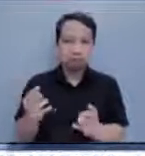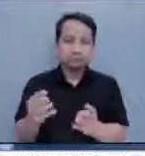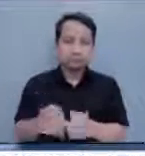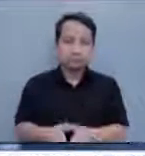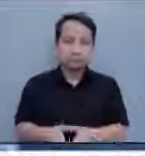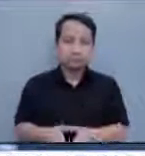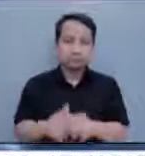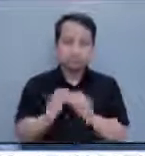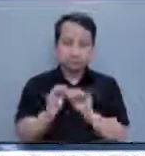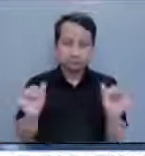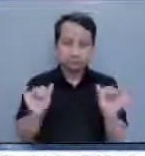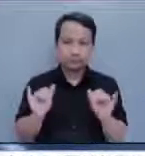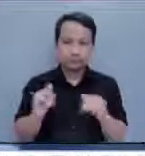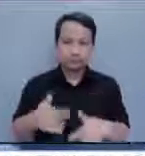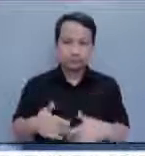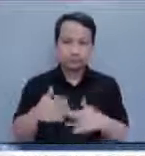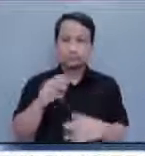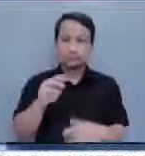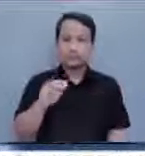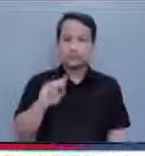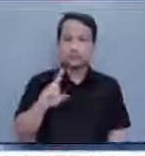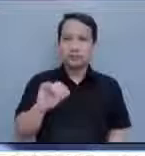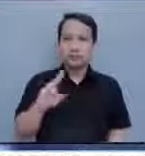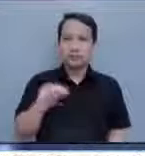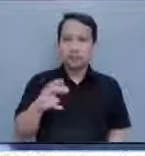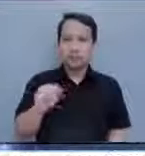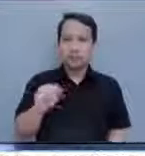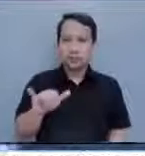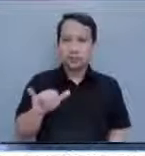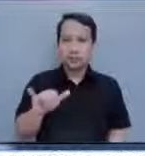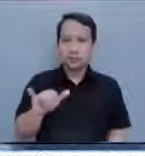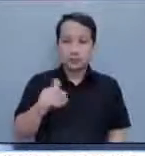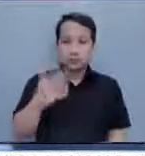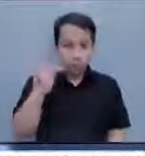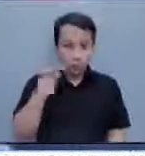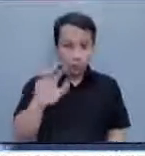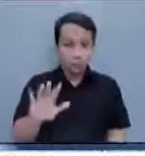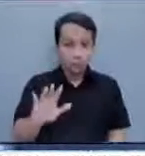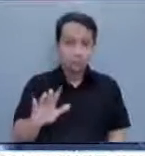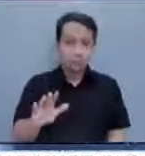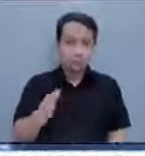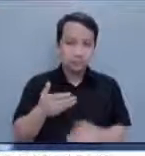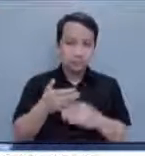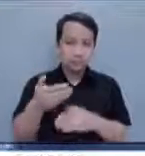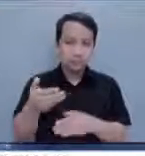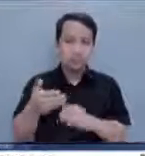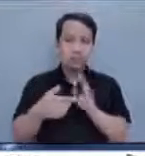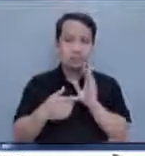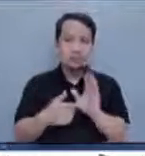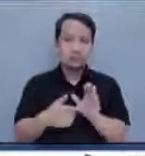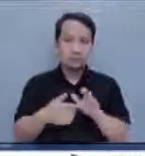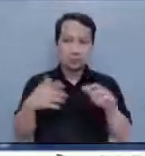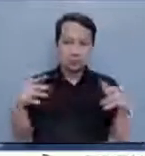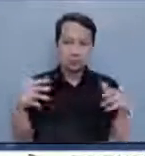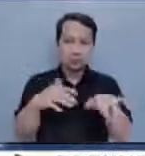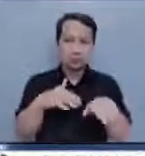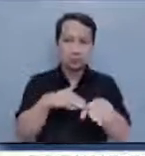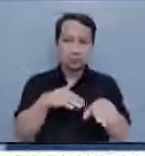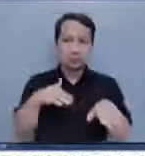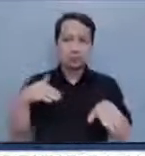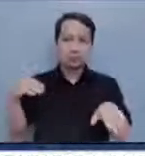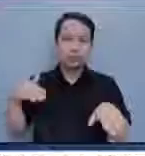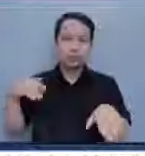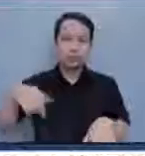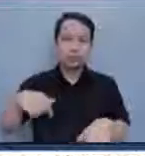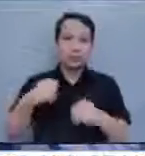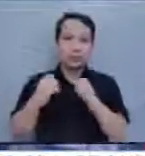particularly sa mga bubuhay lanes po natin para po maiwasan yung pagkumpol-kumpol ng mga sasakyan dito po sa area